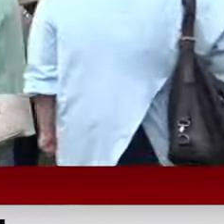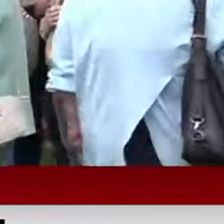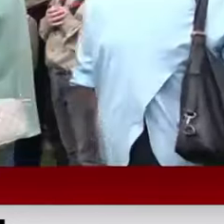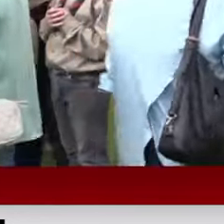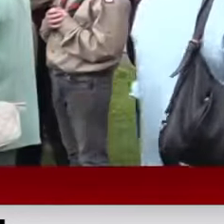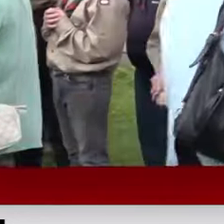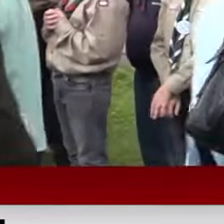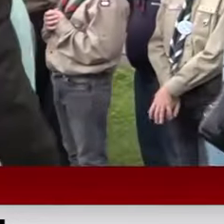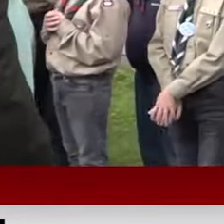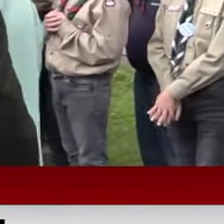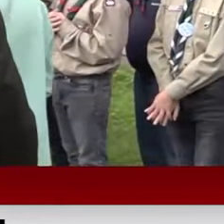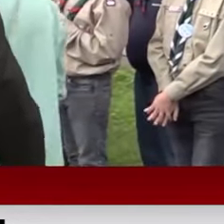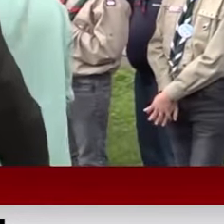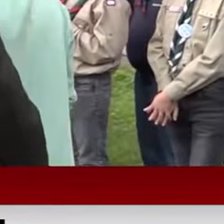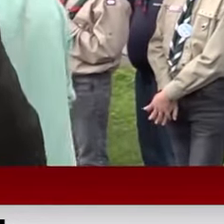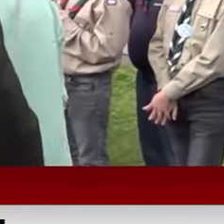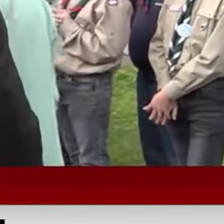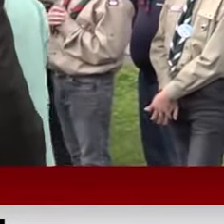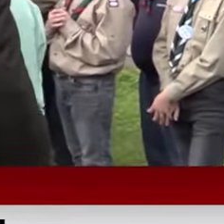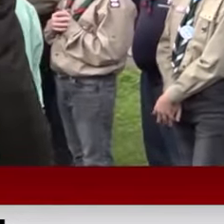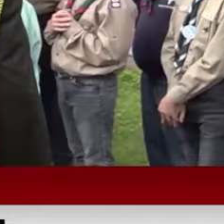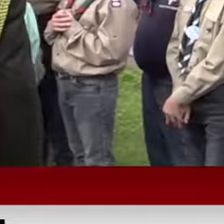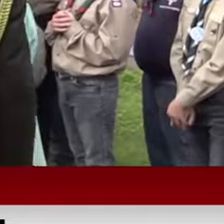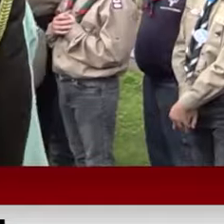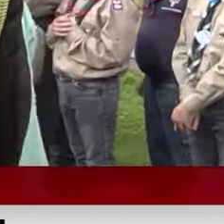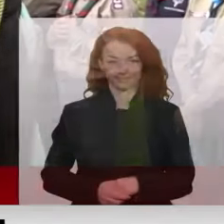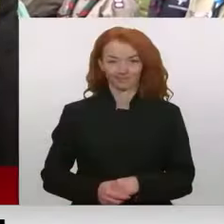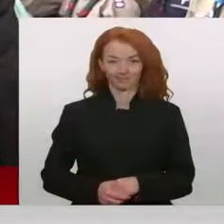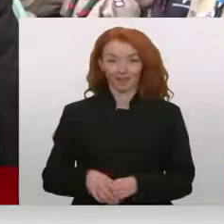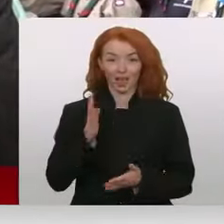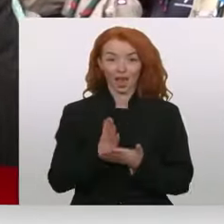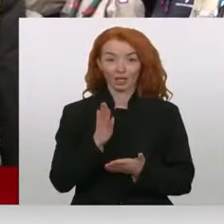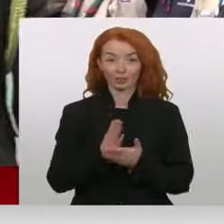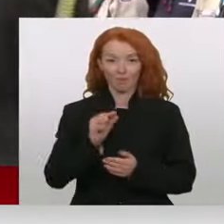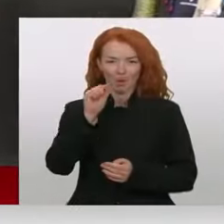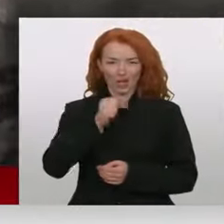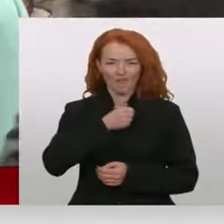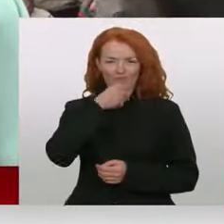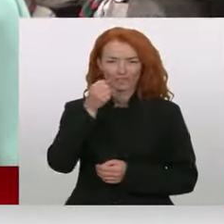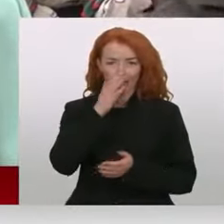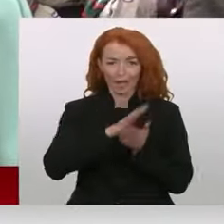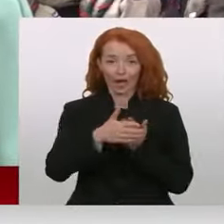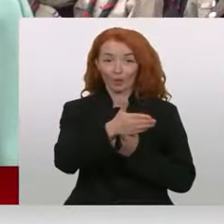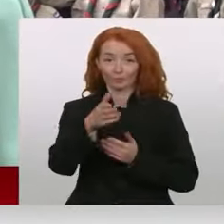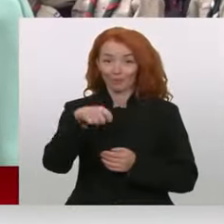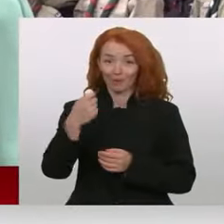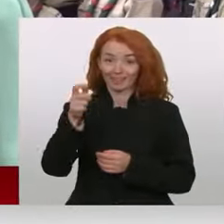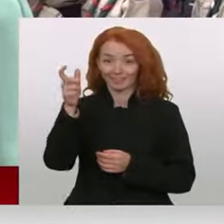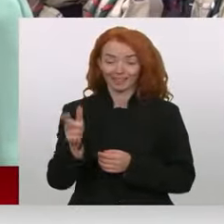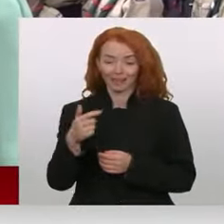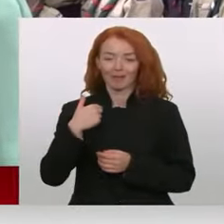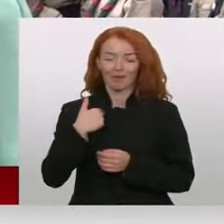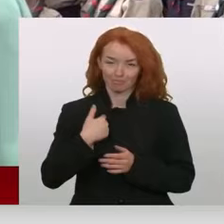because I'm a bit older than your president, so I was lucky to take. Tā kā esmu mazliet vecāks par jūsu prezidentu, man paveicās piedalīties